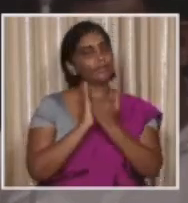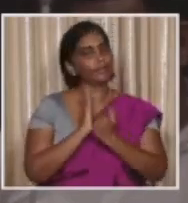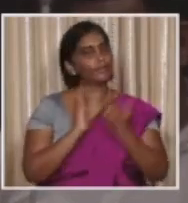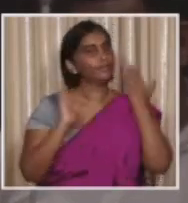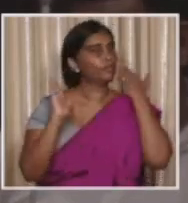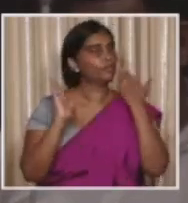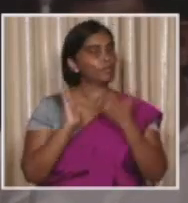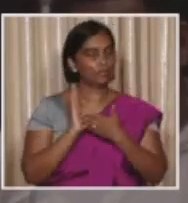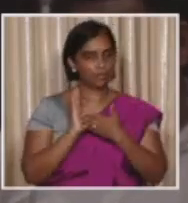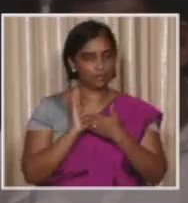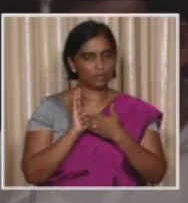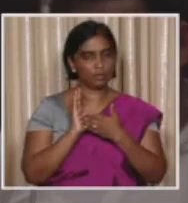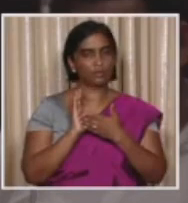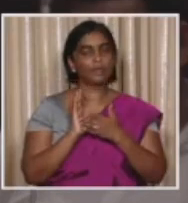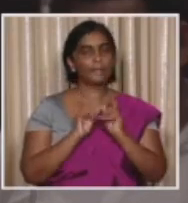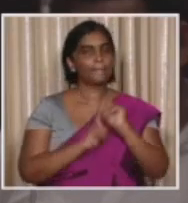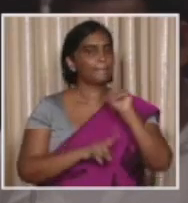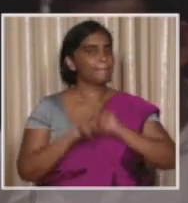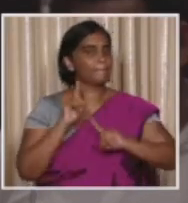පිළිබඳව